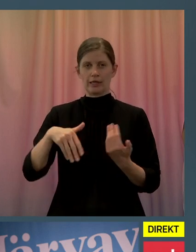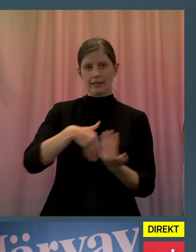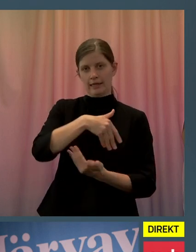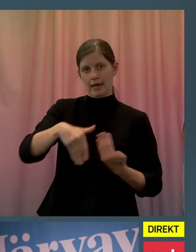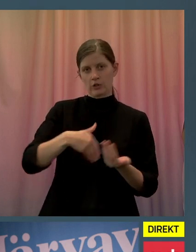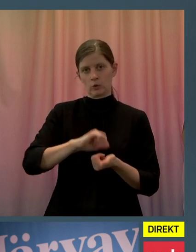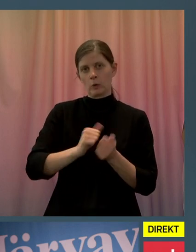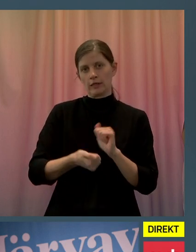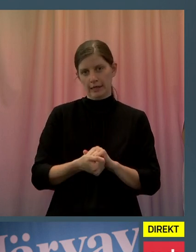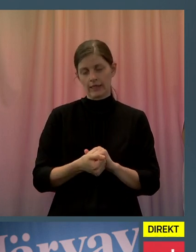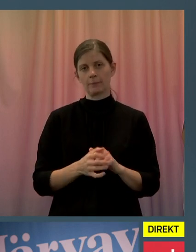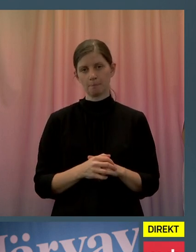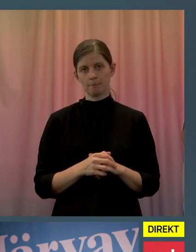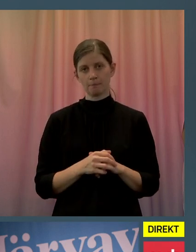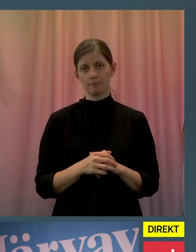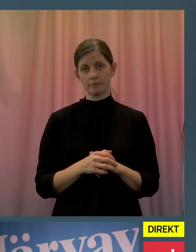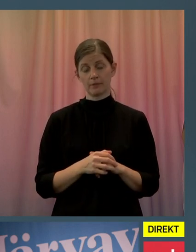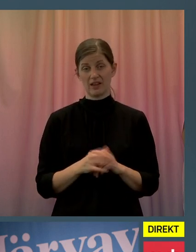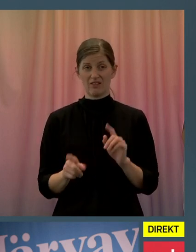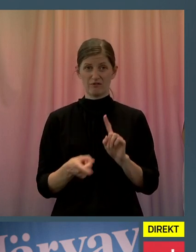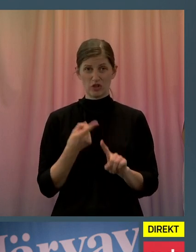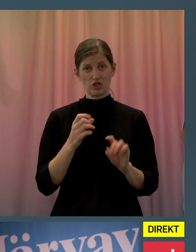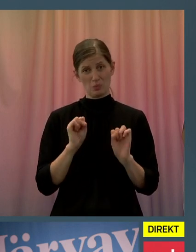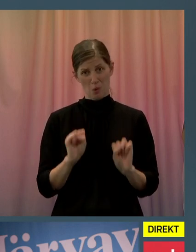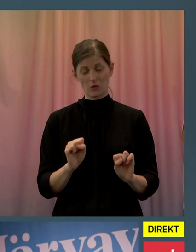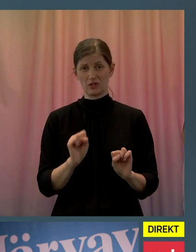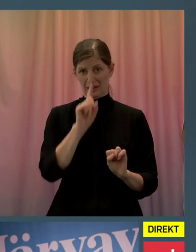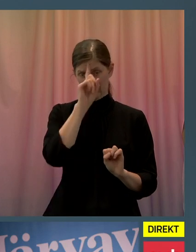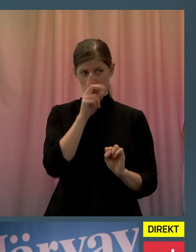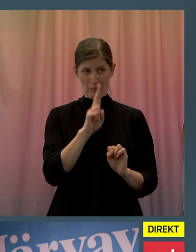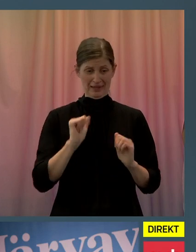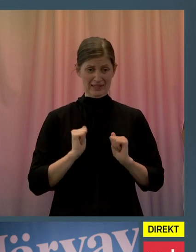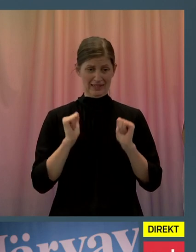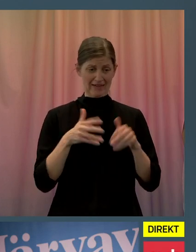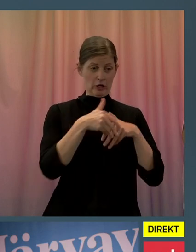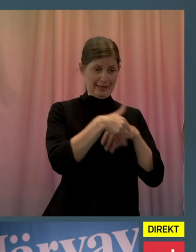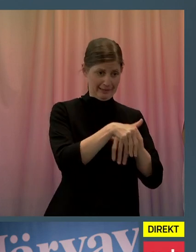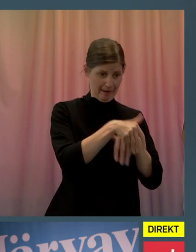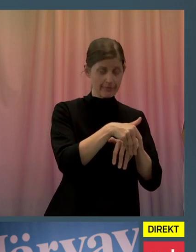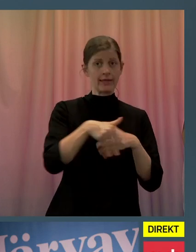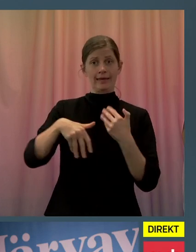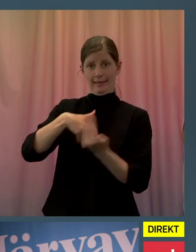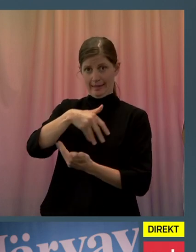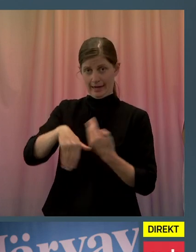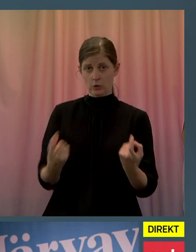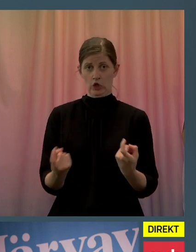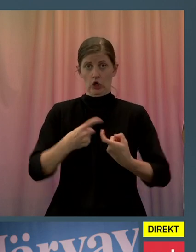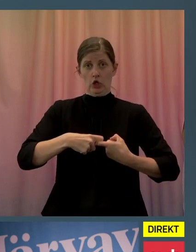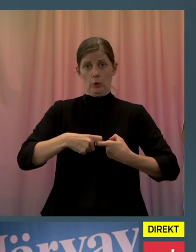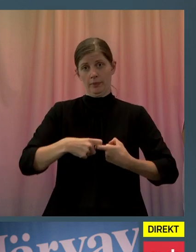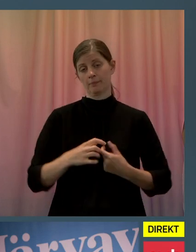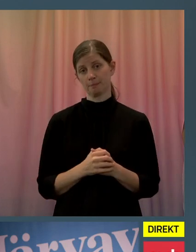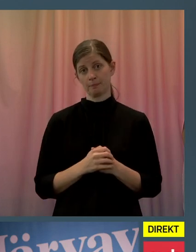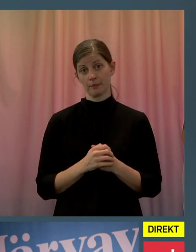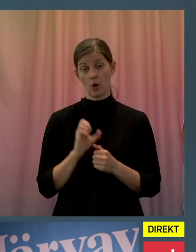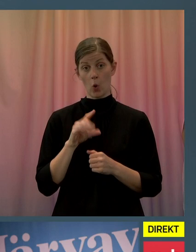integrationspolitik. Först den egentligen självklara insikten att invandring och integration hänger ihop. Ska vi